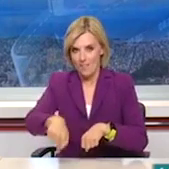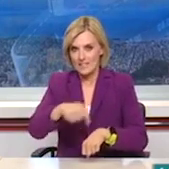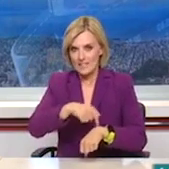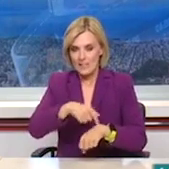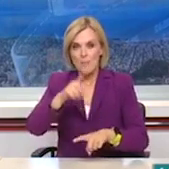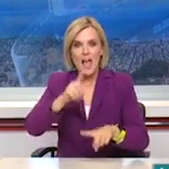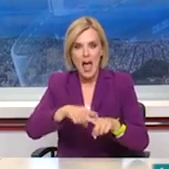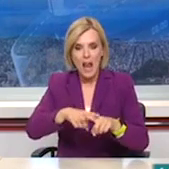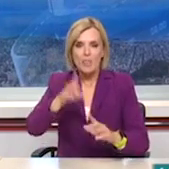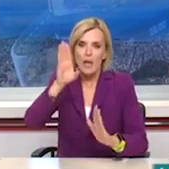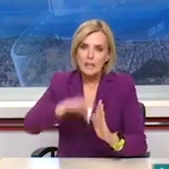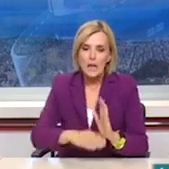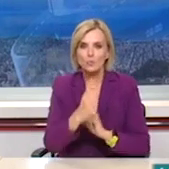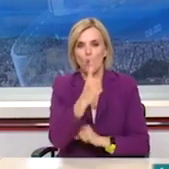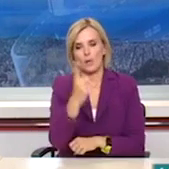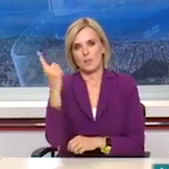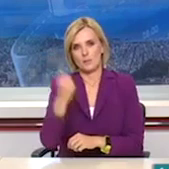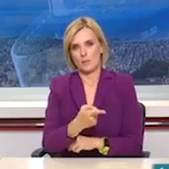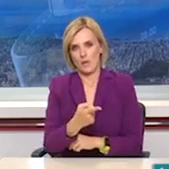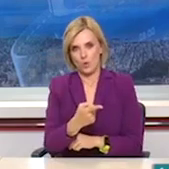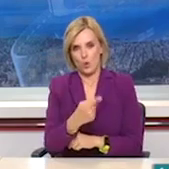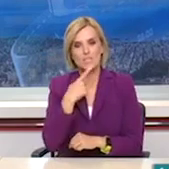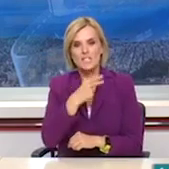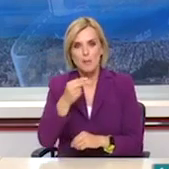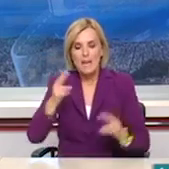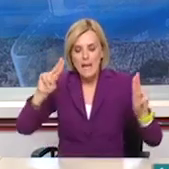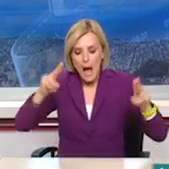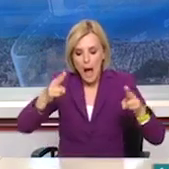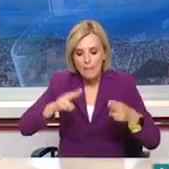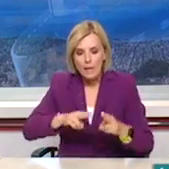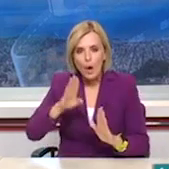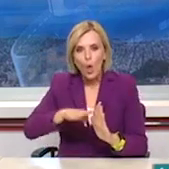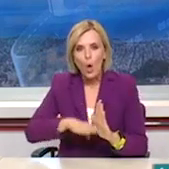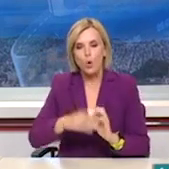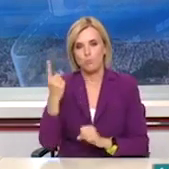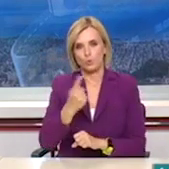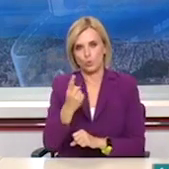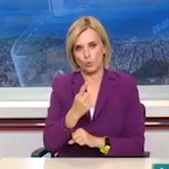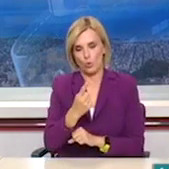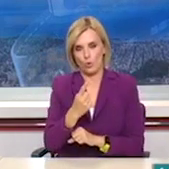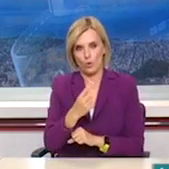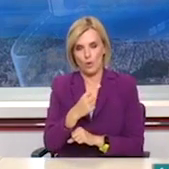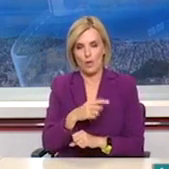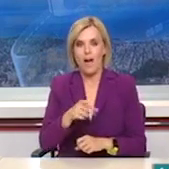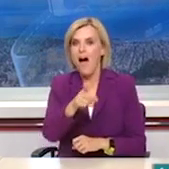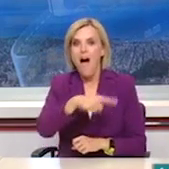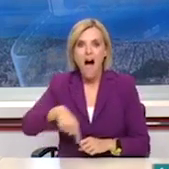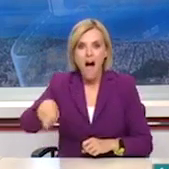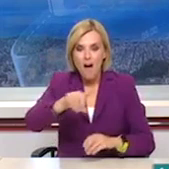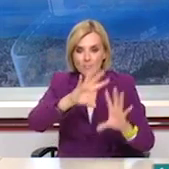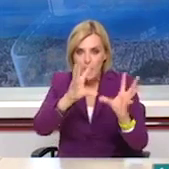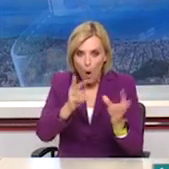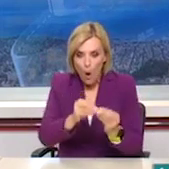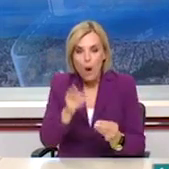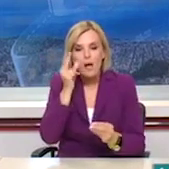επιδημία αρχίζει και διασπείρεται και δεν σταματιέται εύκολα. Θα σας θυμίσω εδώ πέρα ότι αυτά τα πράγματα είναι δυναμικά και